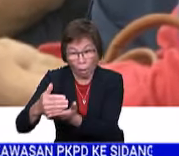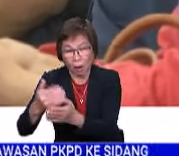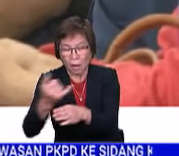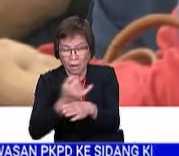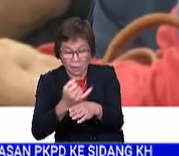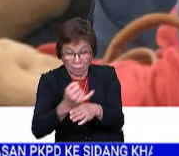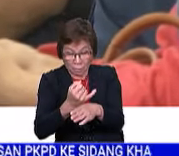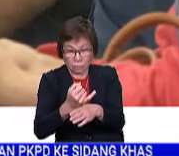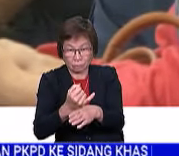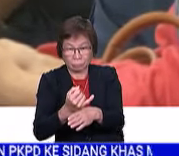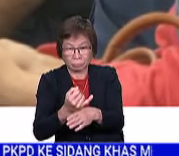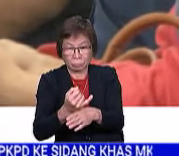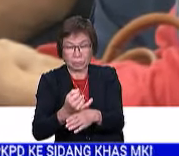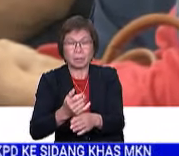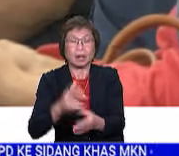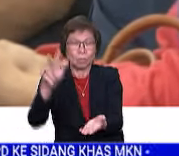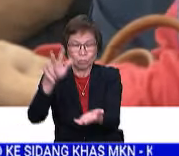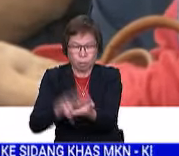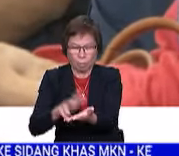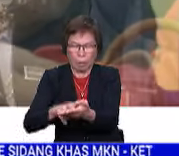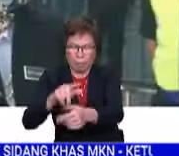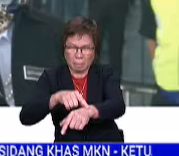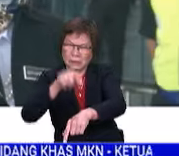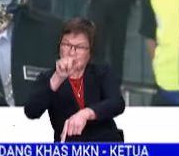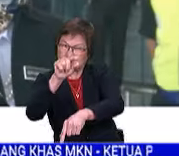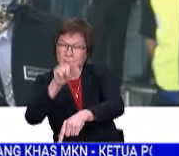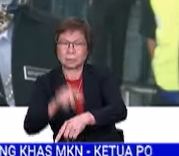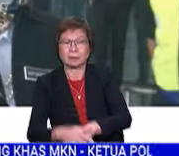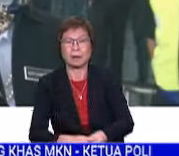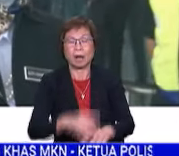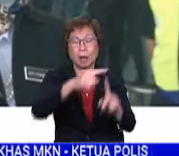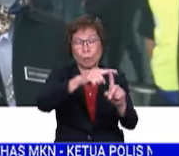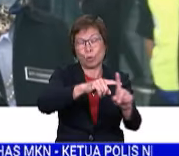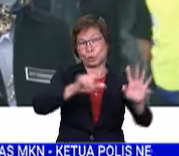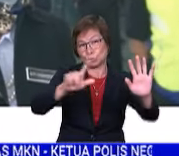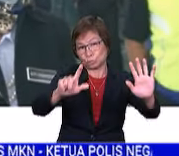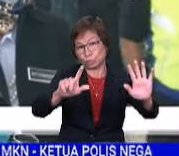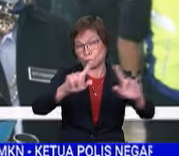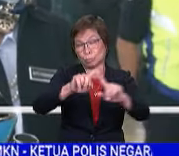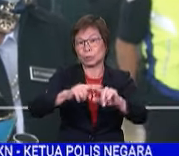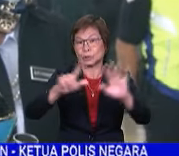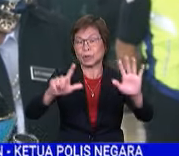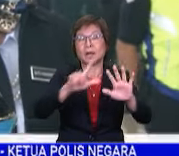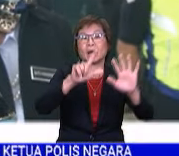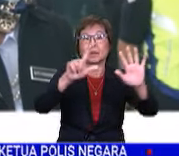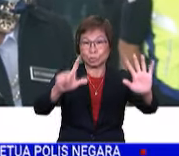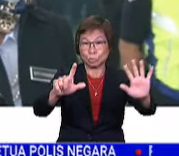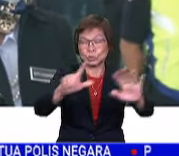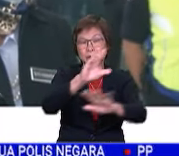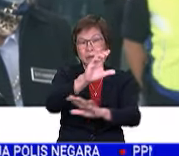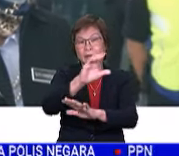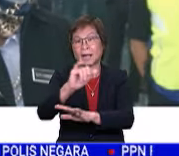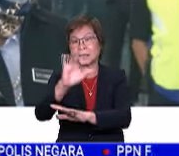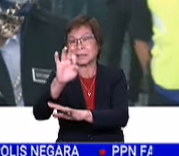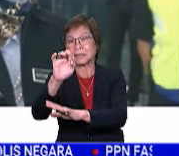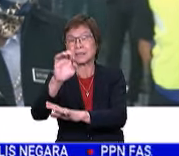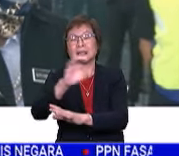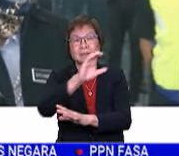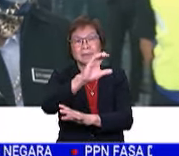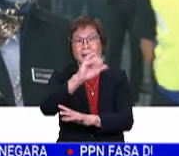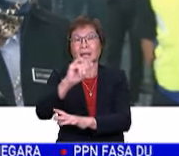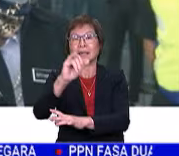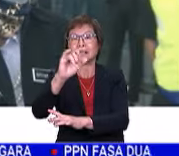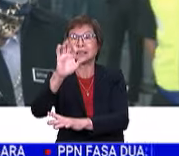industri akan ditentukan dalam tempoh terdekat. Dalam bulan Julai, CITF telah meluluskan untuk minggu pertama